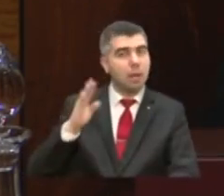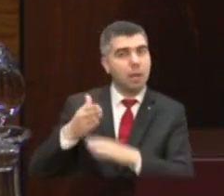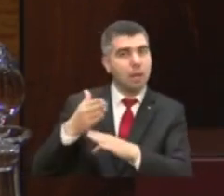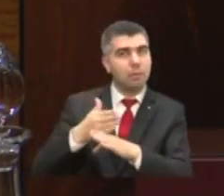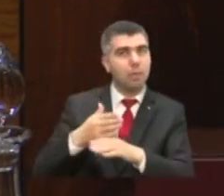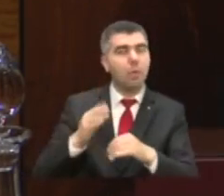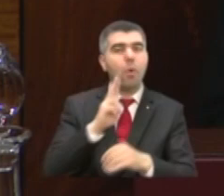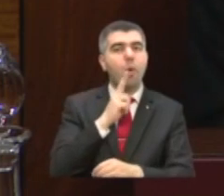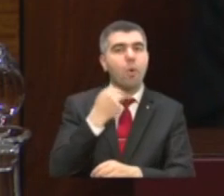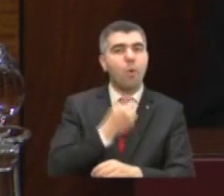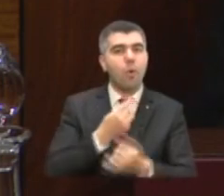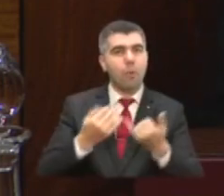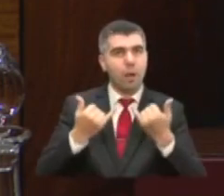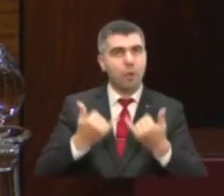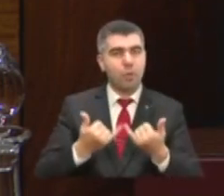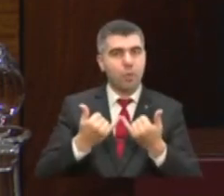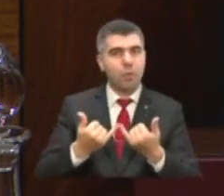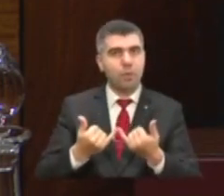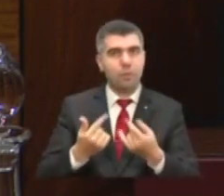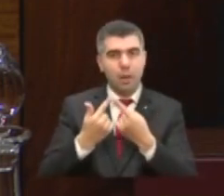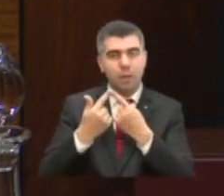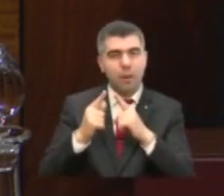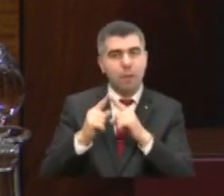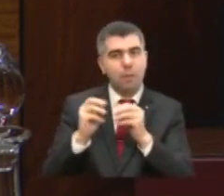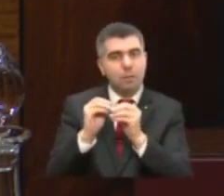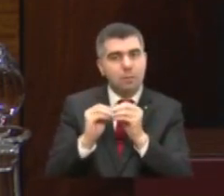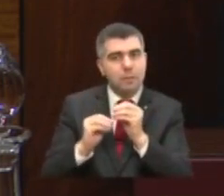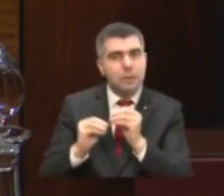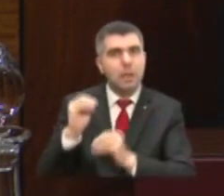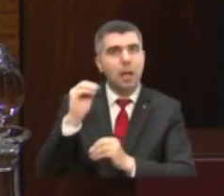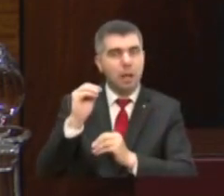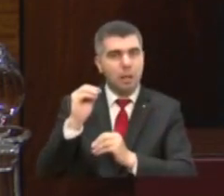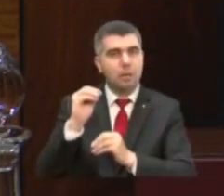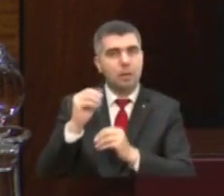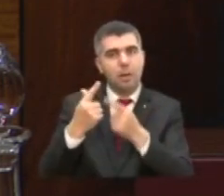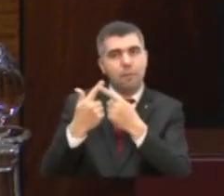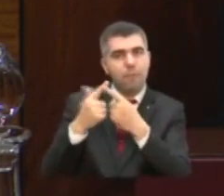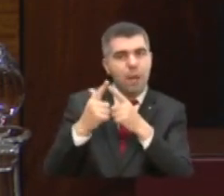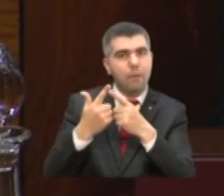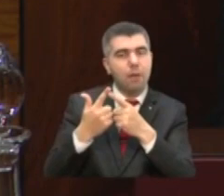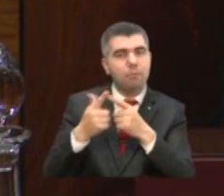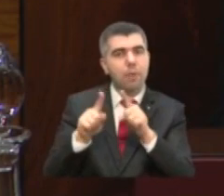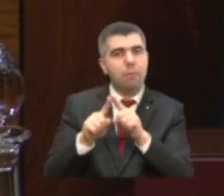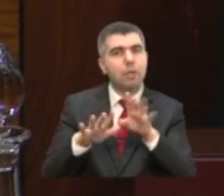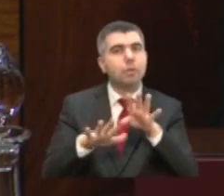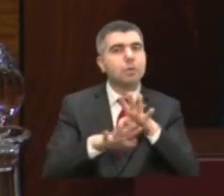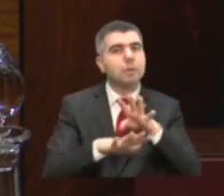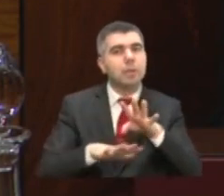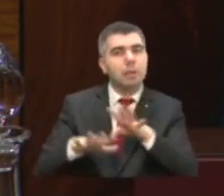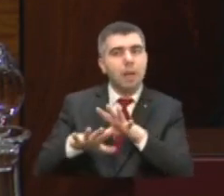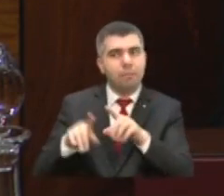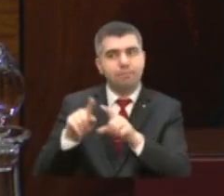الحكومة اليوم رفعت من حجم الاعتمادات الموجهة للقطاعات الاجتماعية رغم